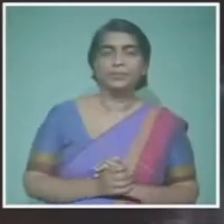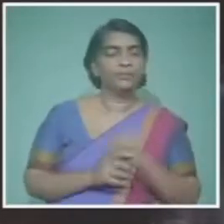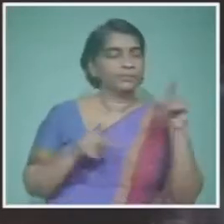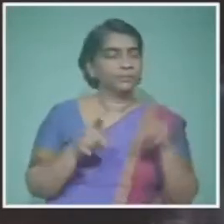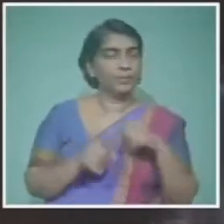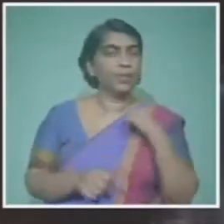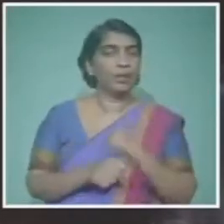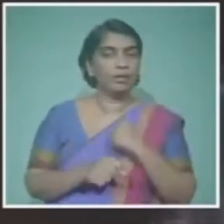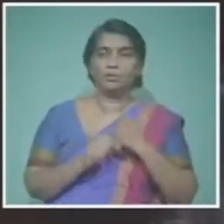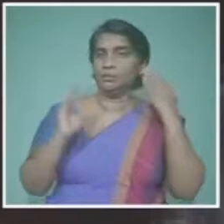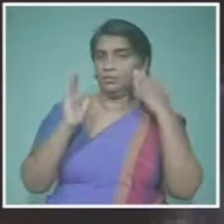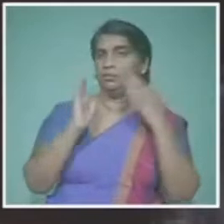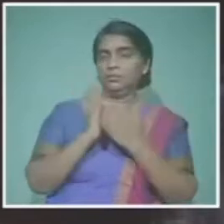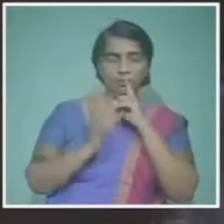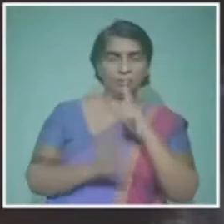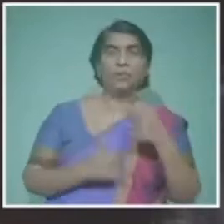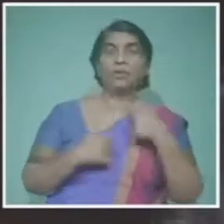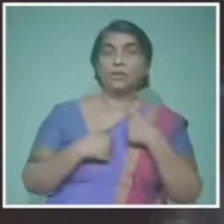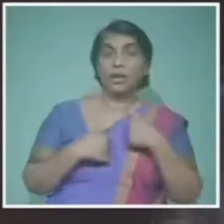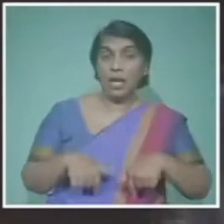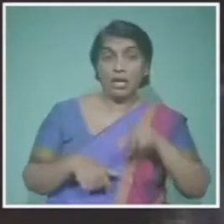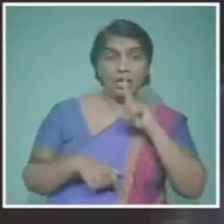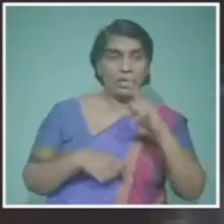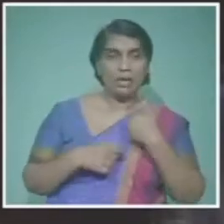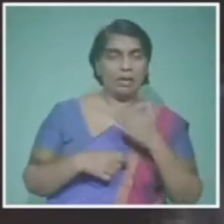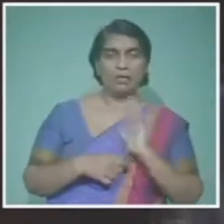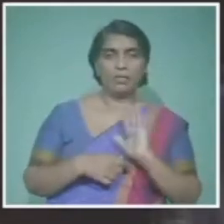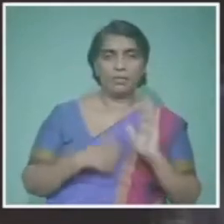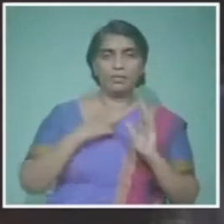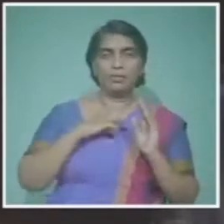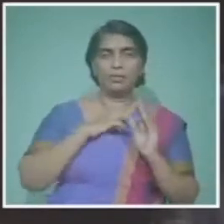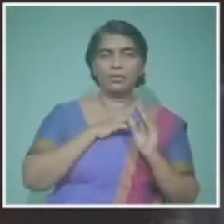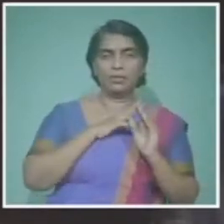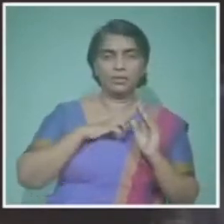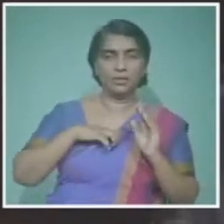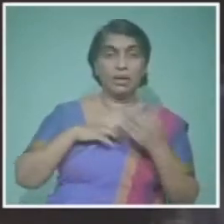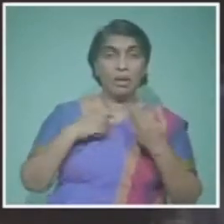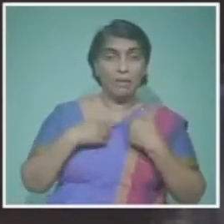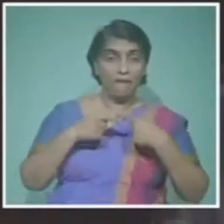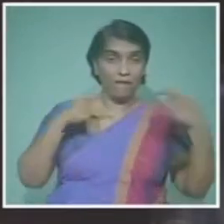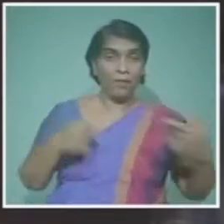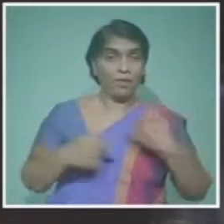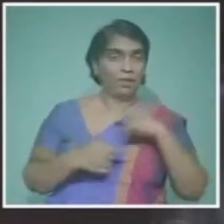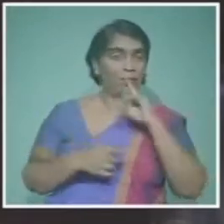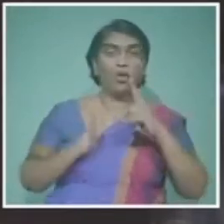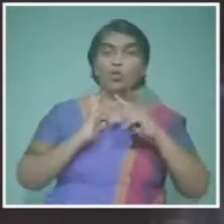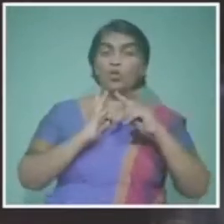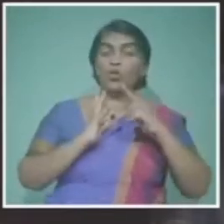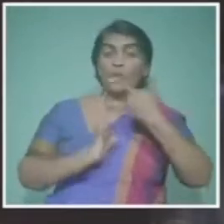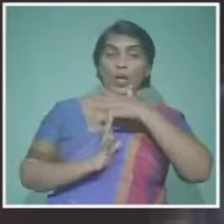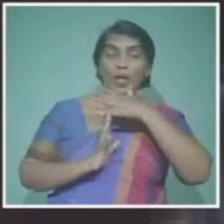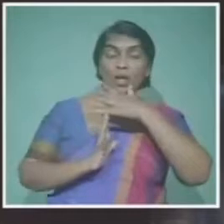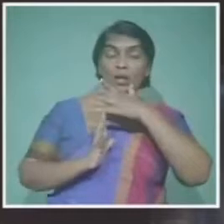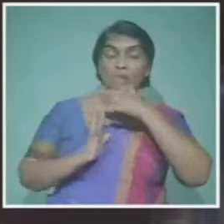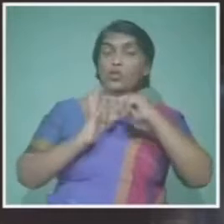එනිසා මේ ආණ්ඩුවේ අවධර්ම කියන්න කැමතියි. මේක දැන් අපි නෙමෙයි කියන්නේ. අපි විපක්ෂ අපි නෙමෙයි කියන්නේ. විසං ජාතීන්ගේ වාර්තාව